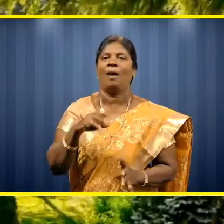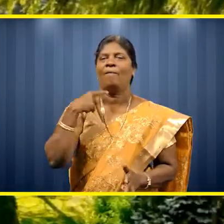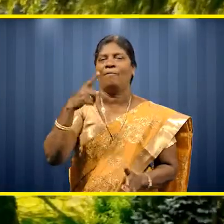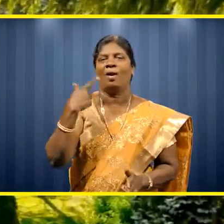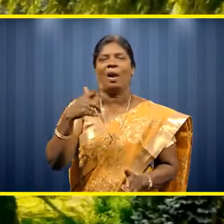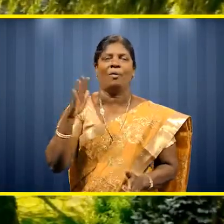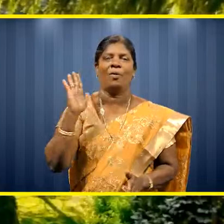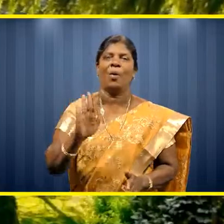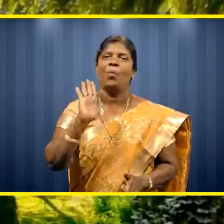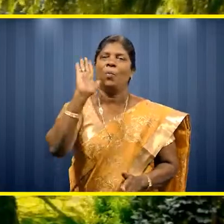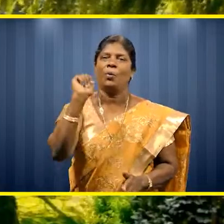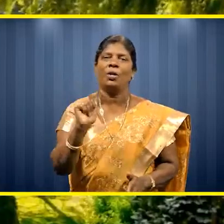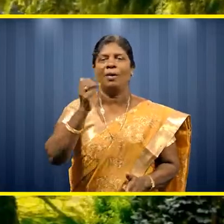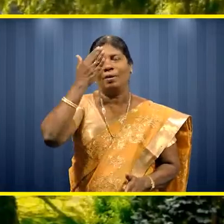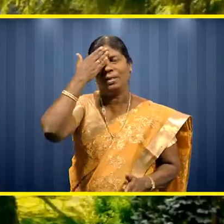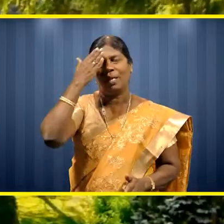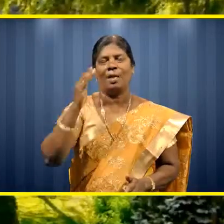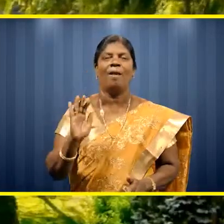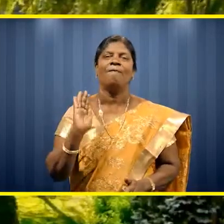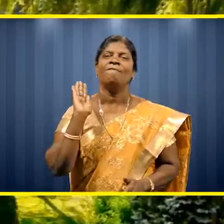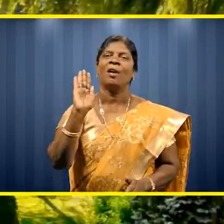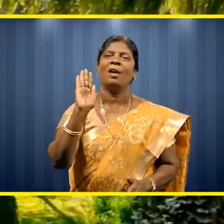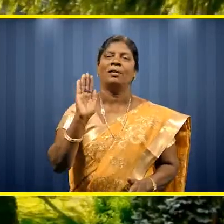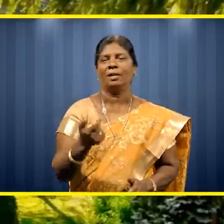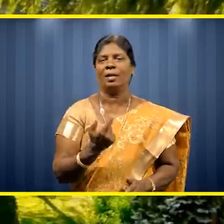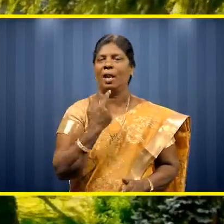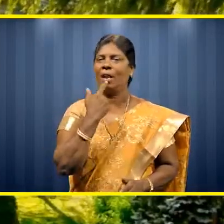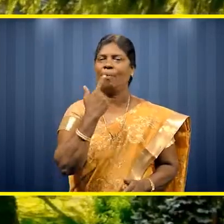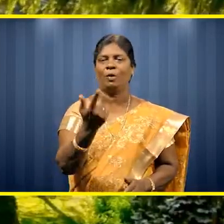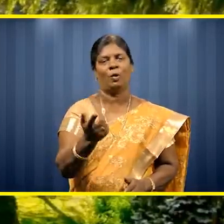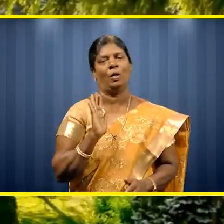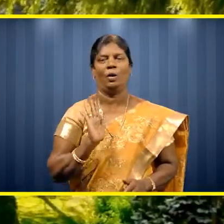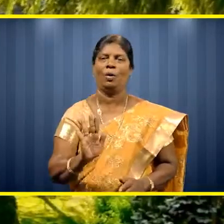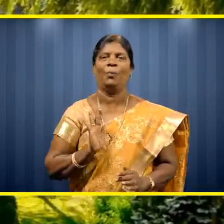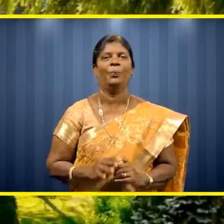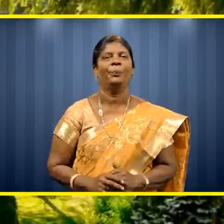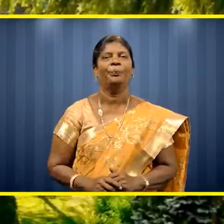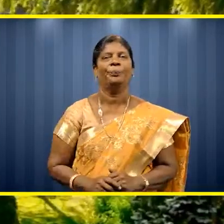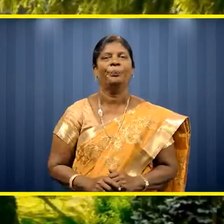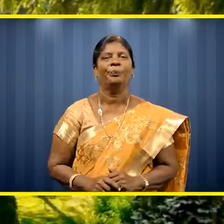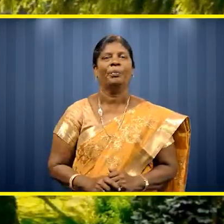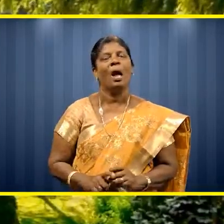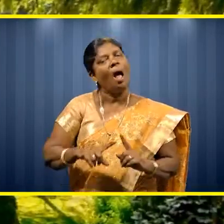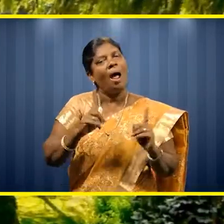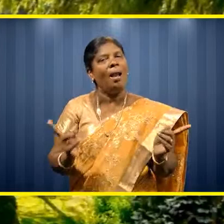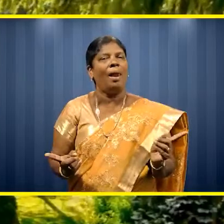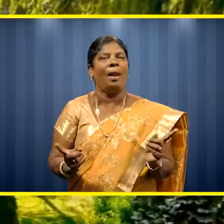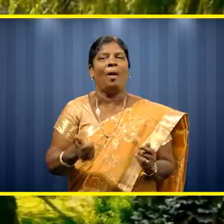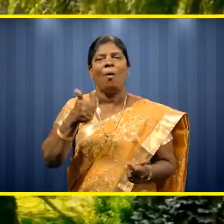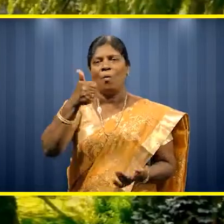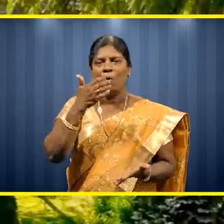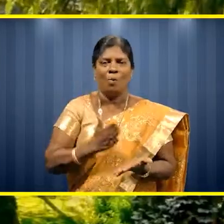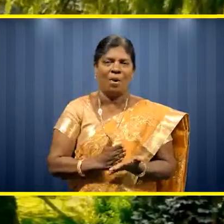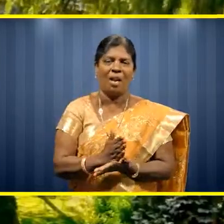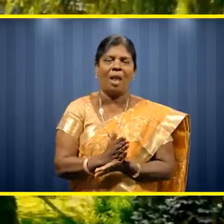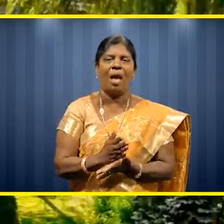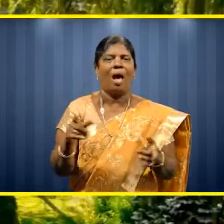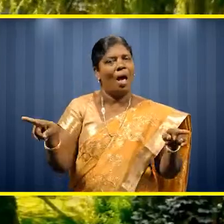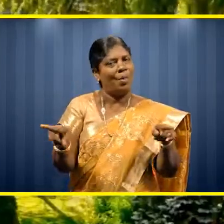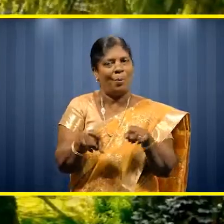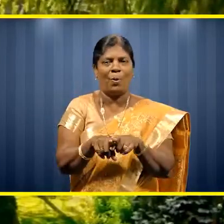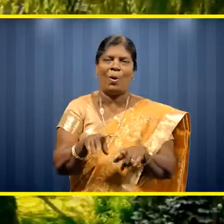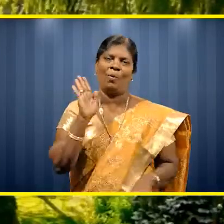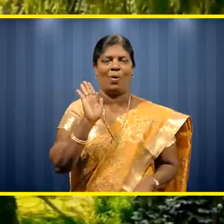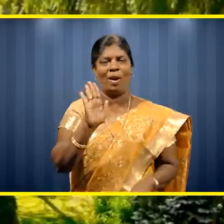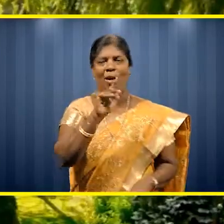மகிழ்ச்சியோடு வாழவும் இந்த புத்தாண்டு வாழ்த்துக்கள் என்று நிறைய பேருக்கு வாழ்த்துக்கள் அனுப்பியிருப்பீர்கள். ஆனால் உண்மையிலேயே நமக்கு